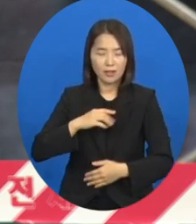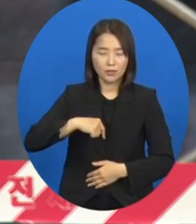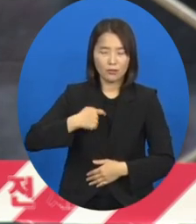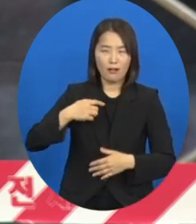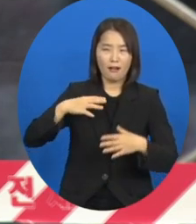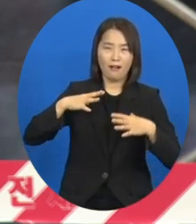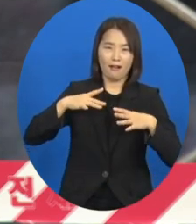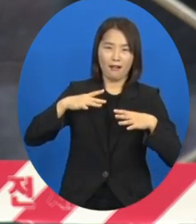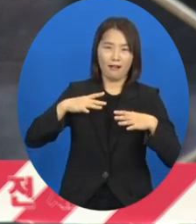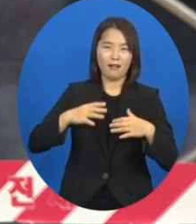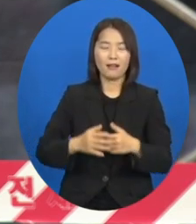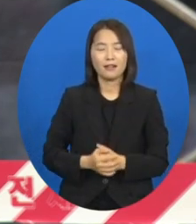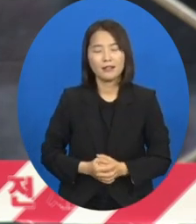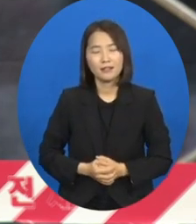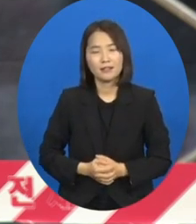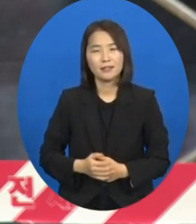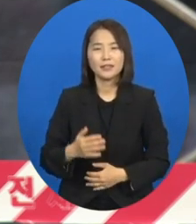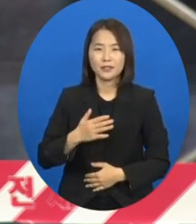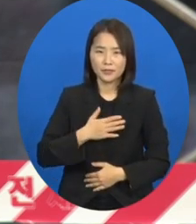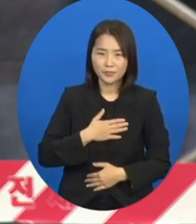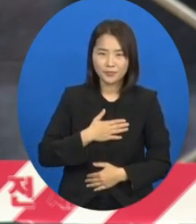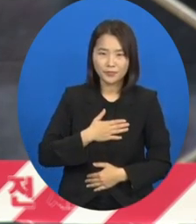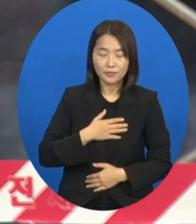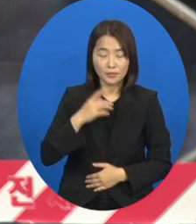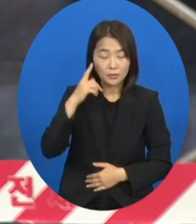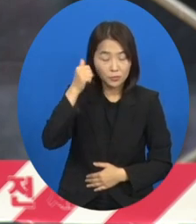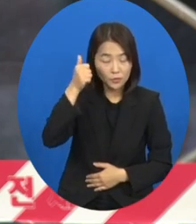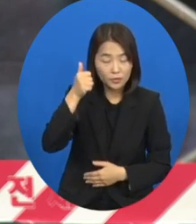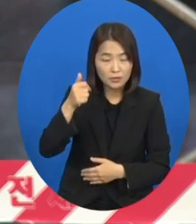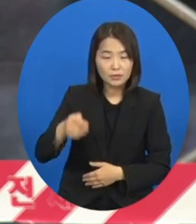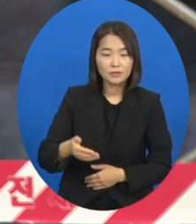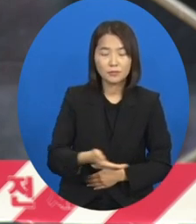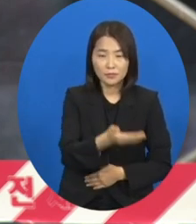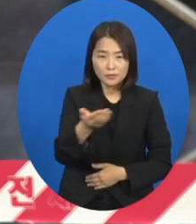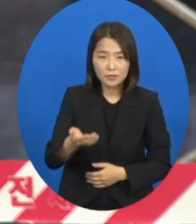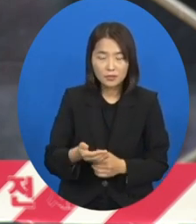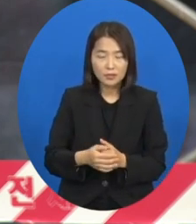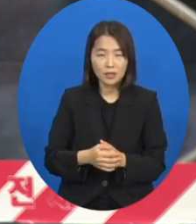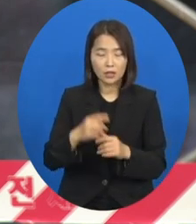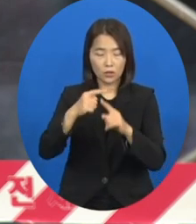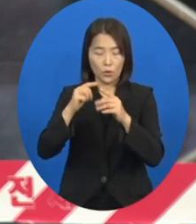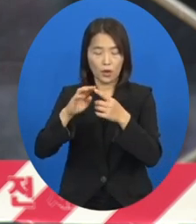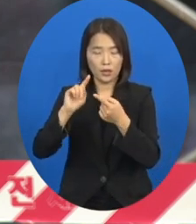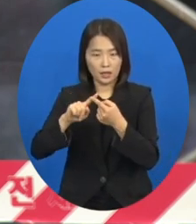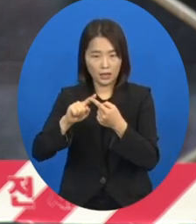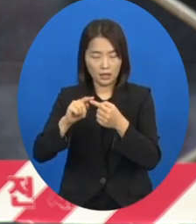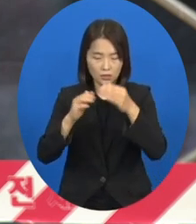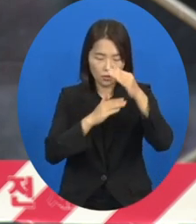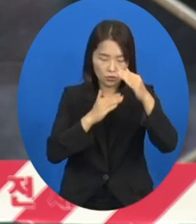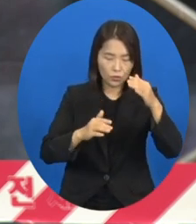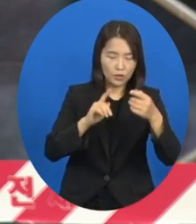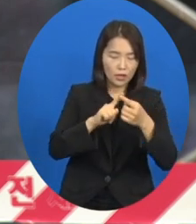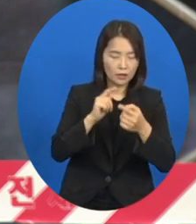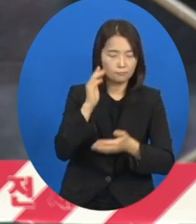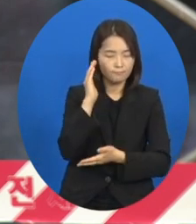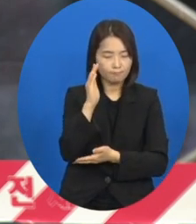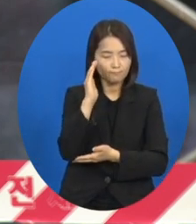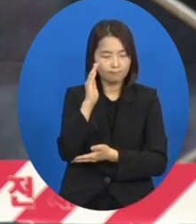거예요. 저는 이 목사님들과 교회에 대해서 성도님들에 대해서 이야기를